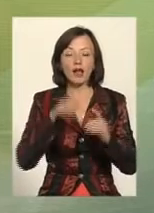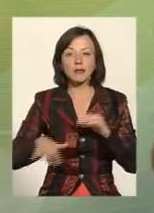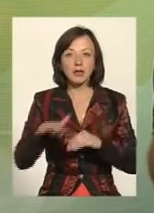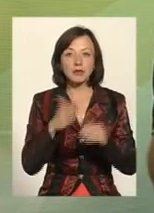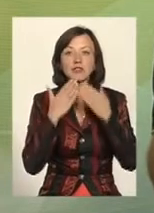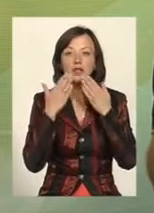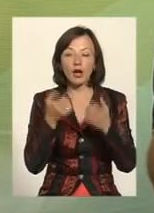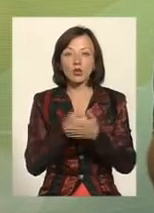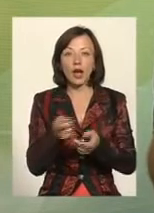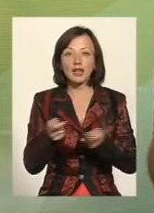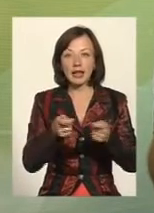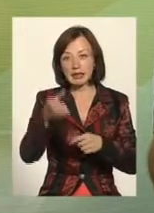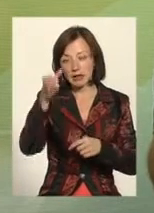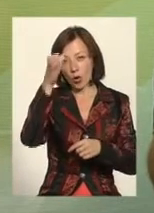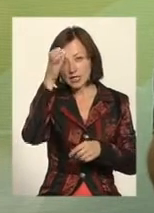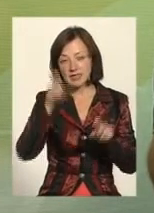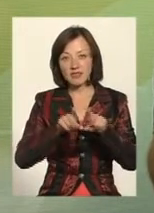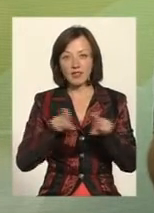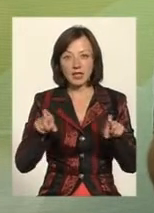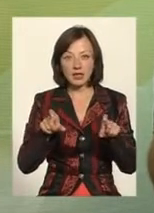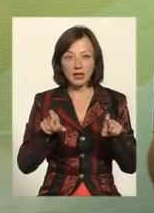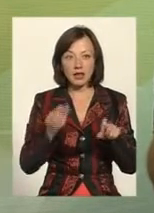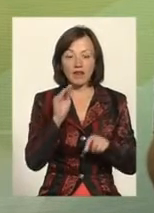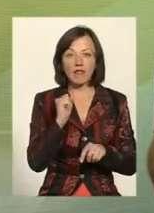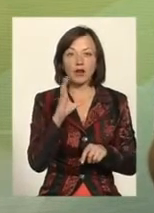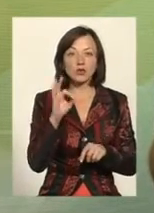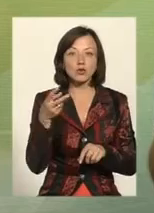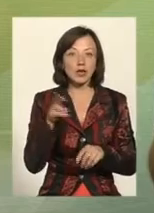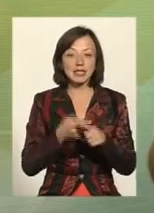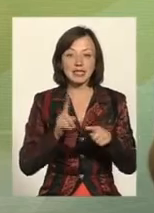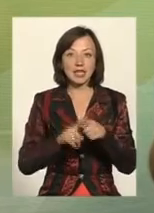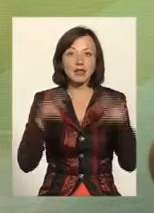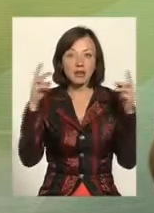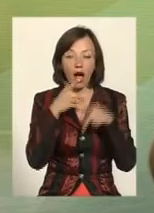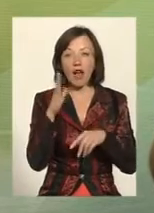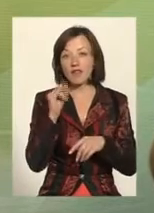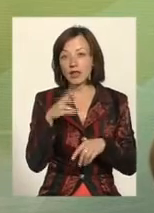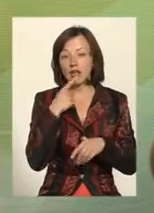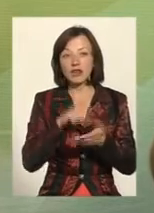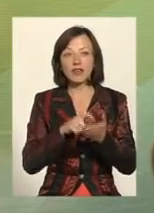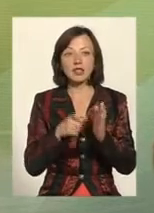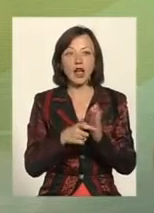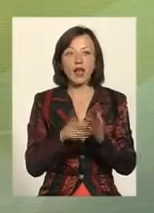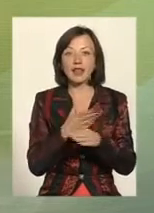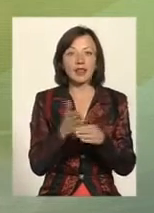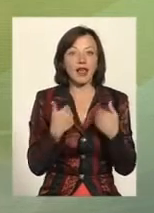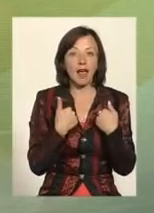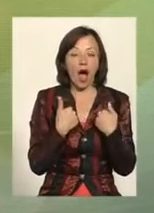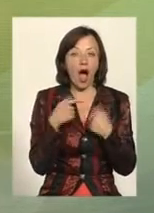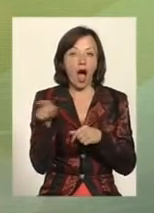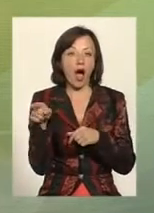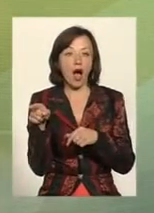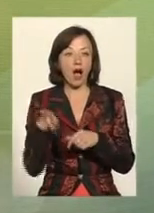звертаємося до керівника департаменту освіти, пане Фасолі, кажемо, що це неподобство. А він каже, а квартири ділю не я, а квартири